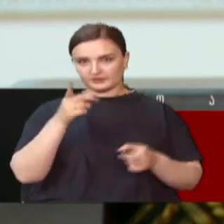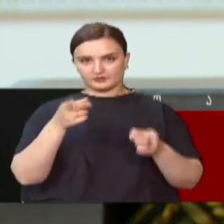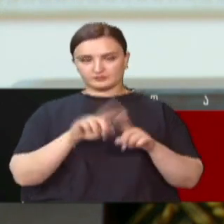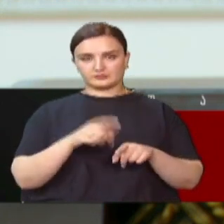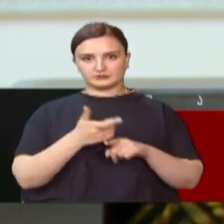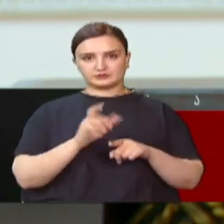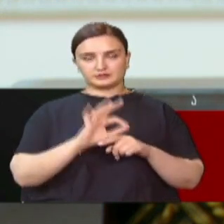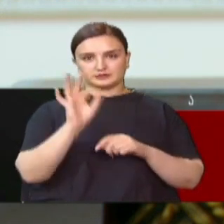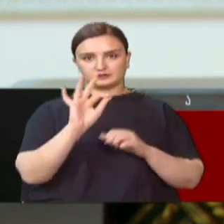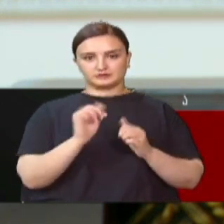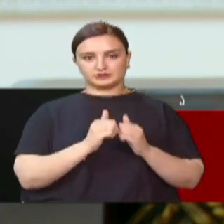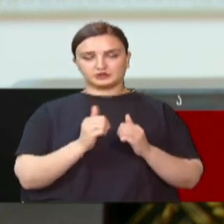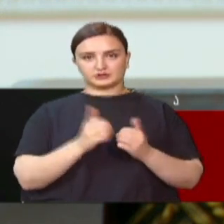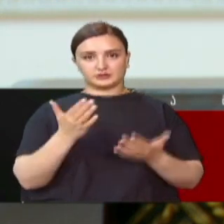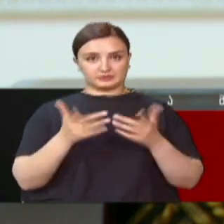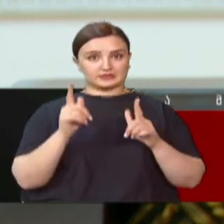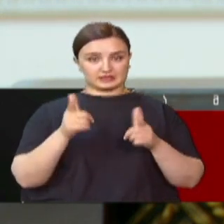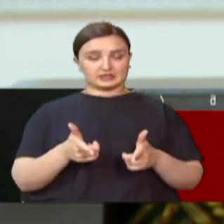ძალიან ხშირად და დაგეთახვევით